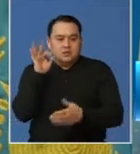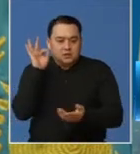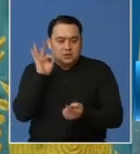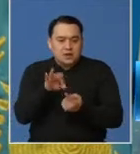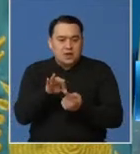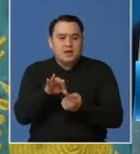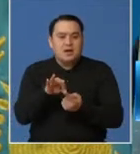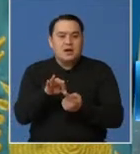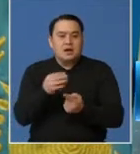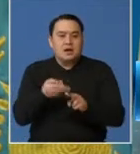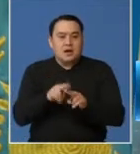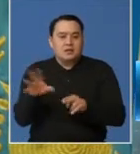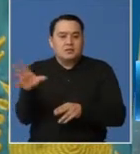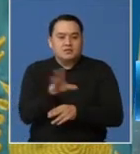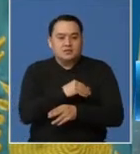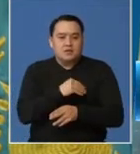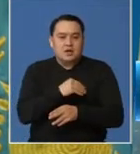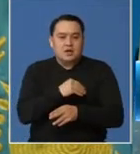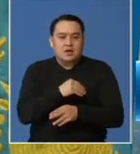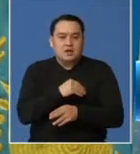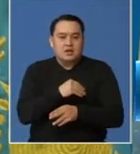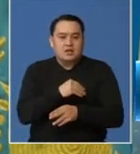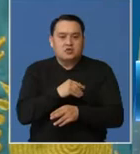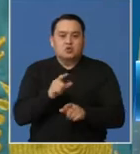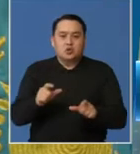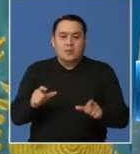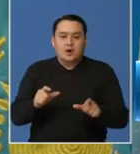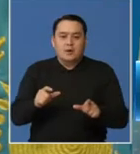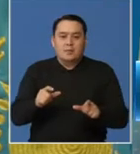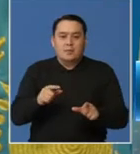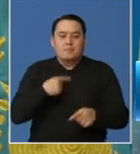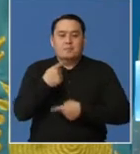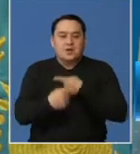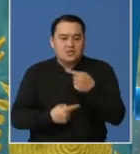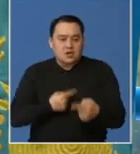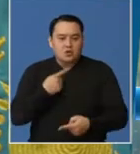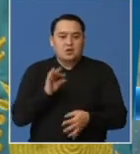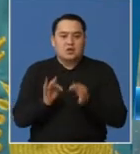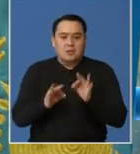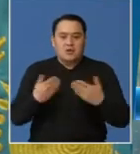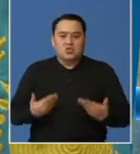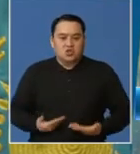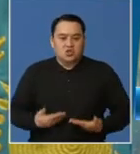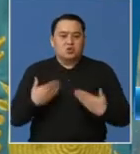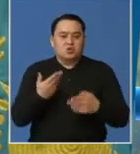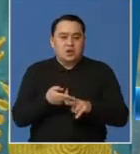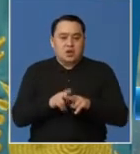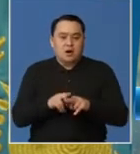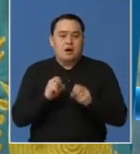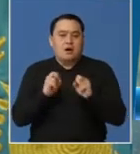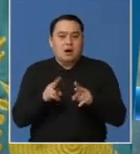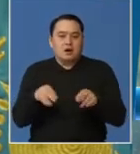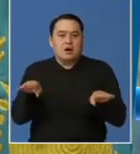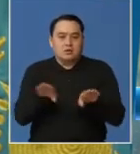вот это с их сознания убрать, и чтобы они потом в последующем нормальной жизнью жили. Для этого как раз